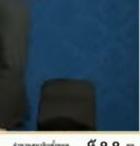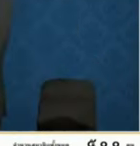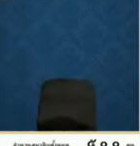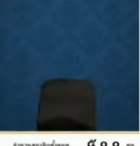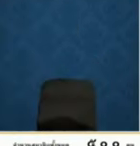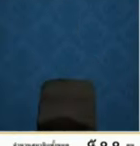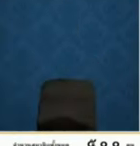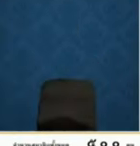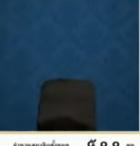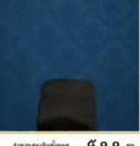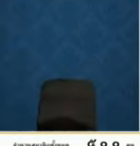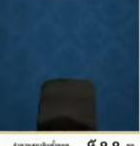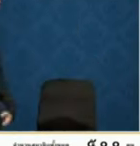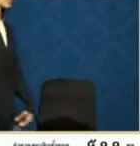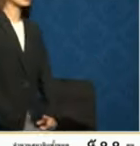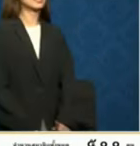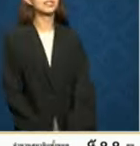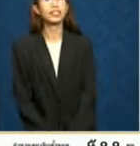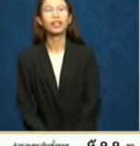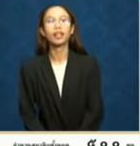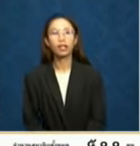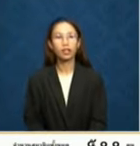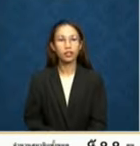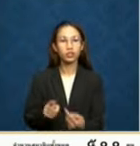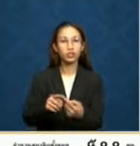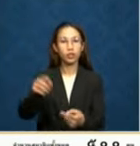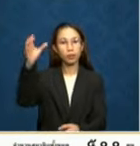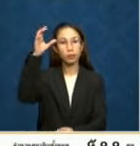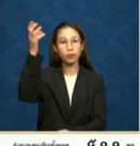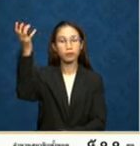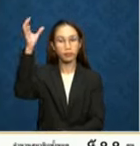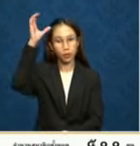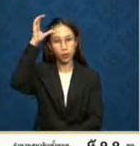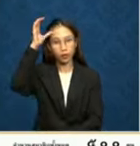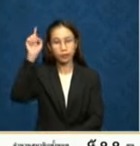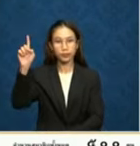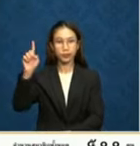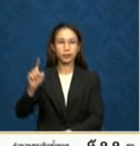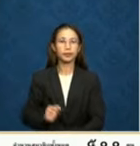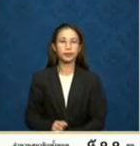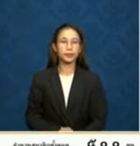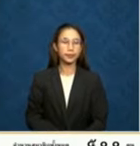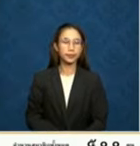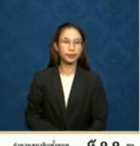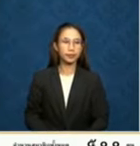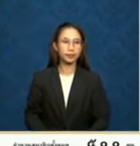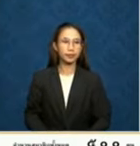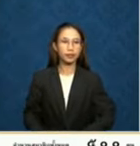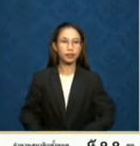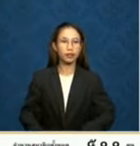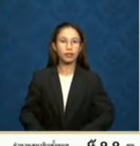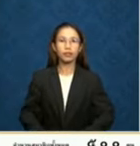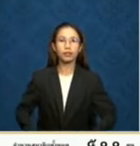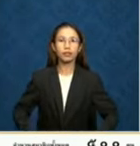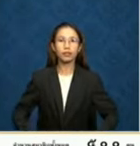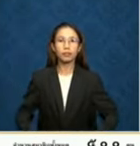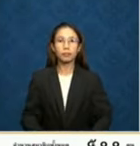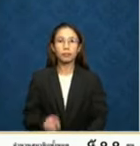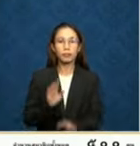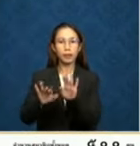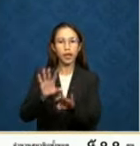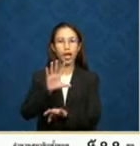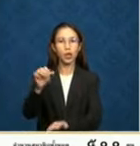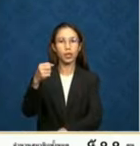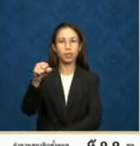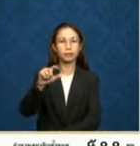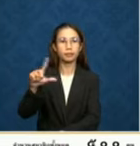บ ซ่งเรากมีโงการ Cloud กพักรฐหอ GDCCที่สอดอชอ ตั้งงปมาปีนอยประมาณ 510 ลานบาท ทานมาทาน